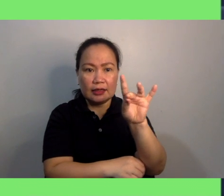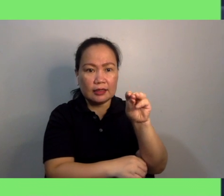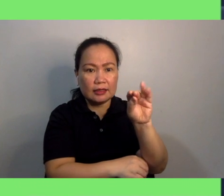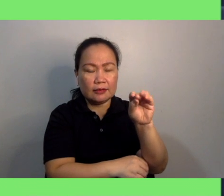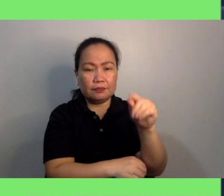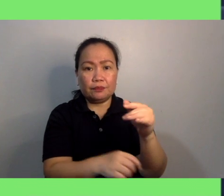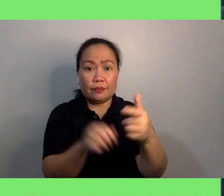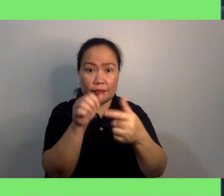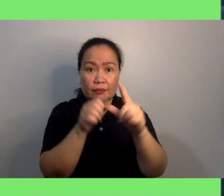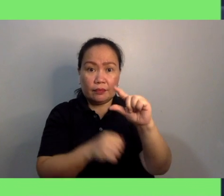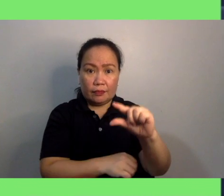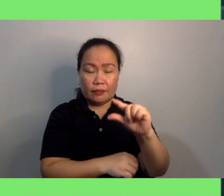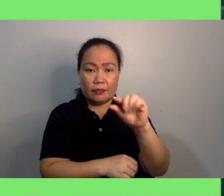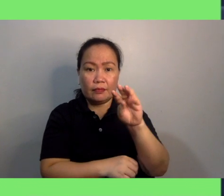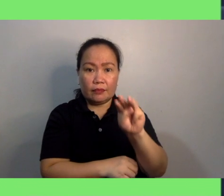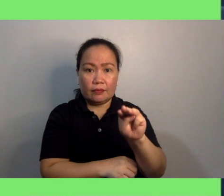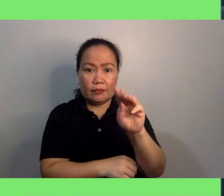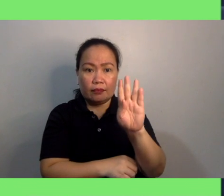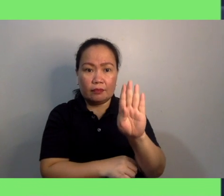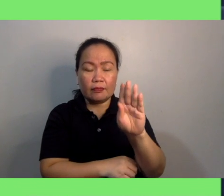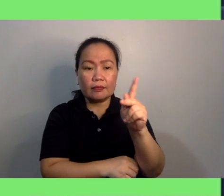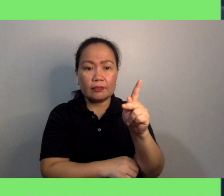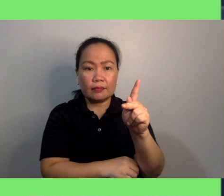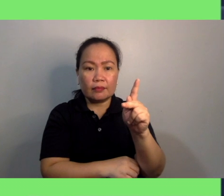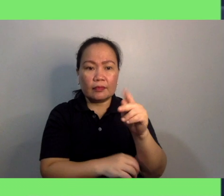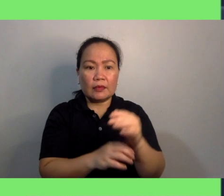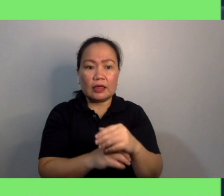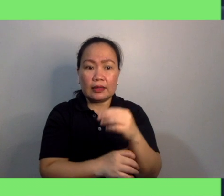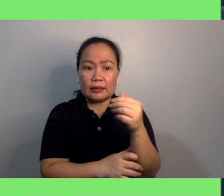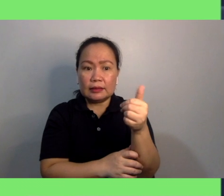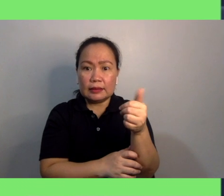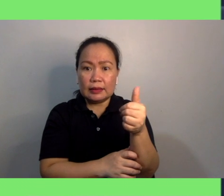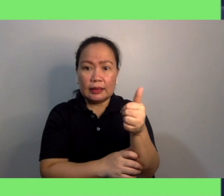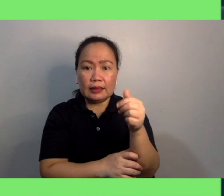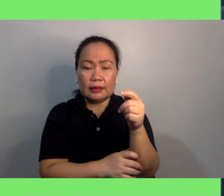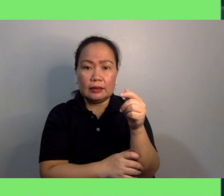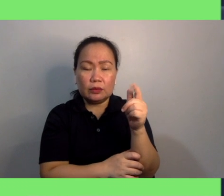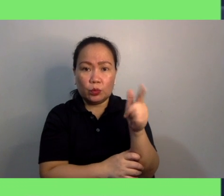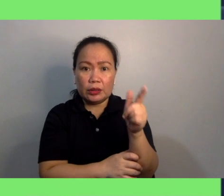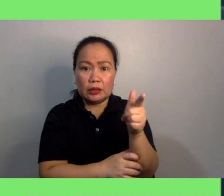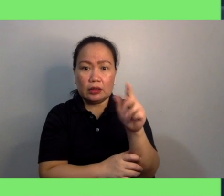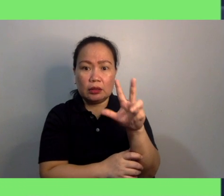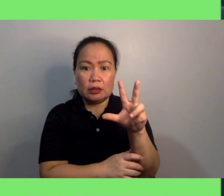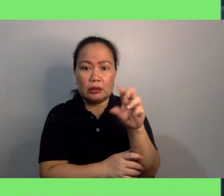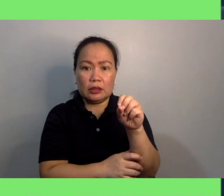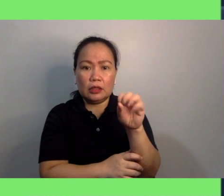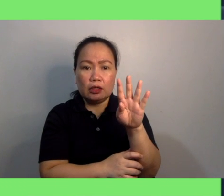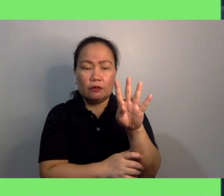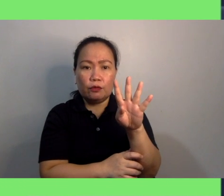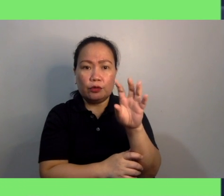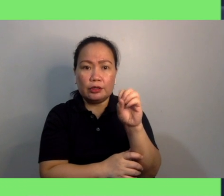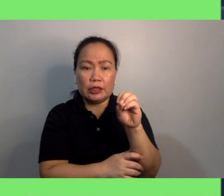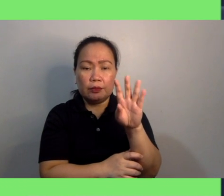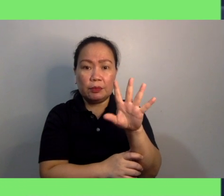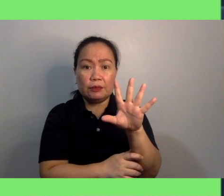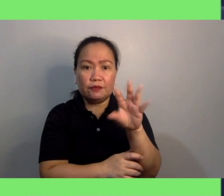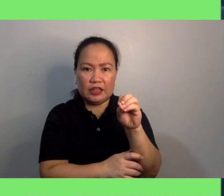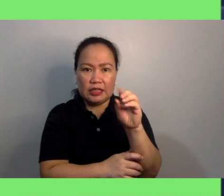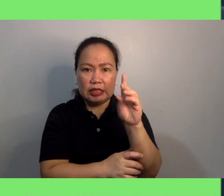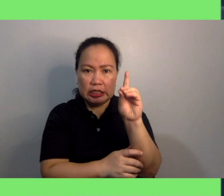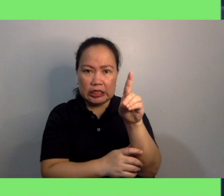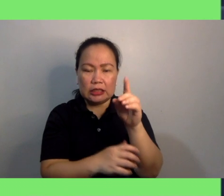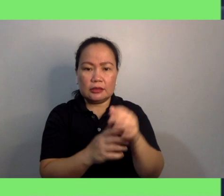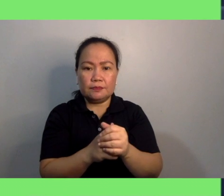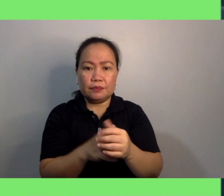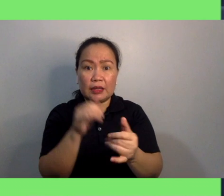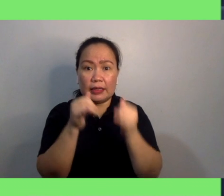Next, angle MBK. So 10, 20, 30, 40, 50 degrees.